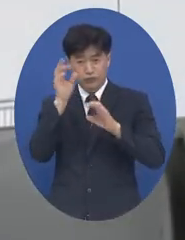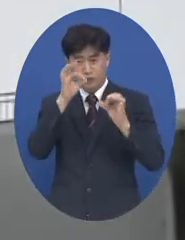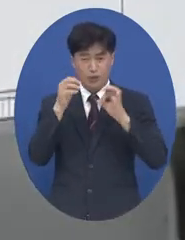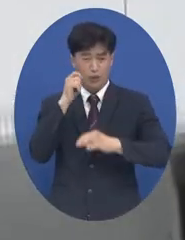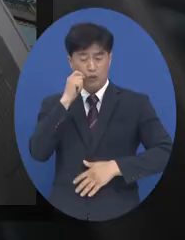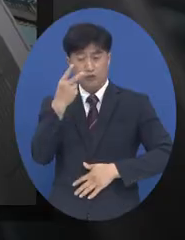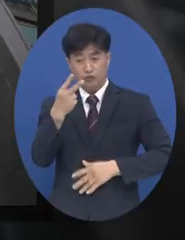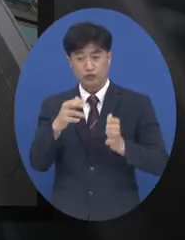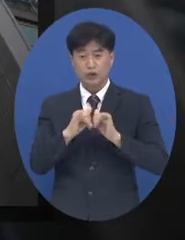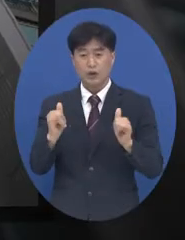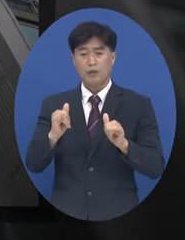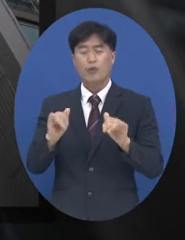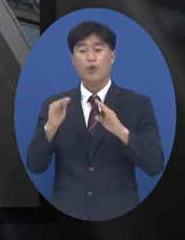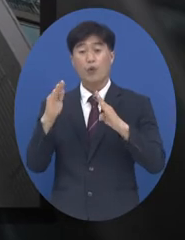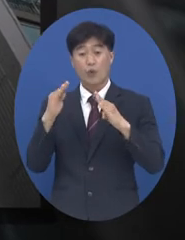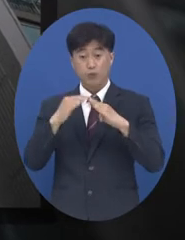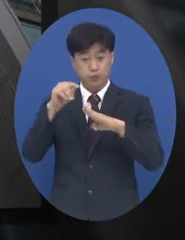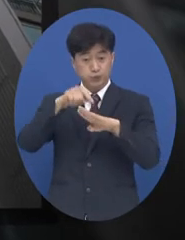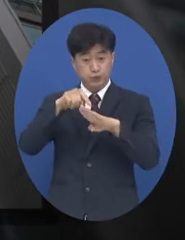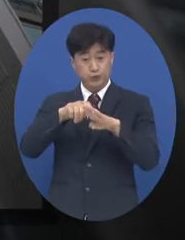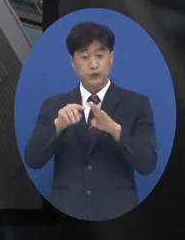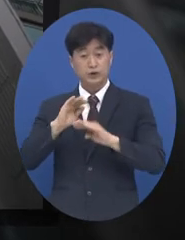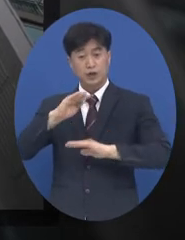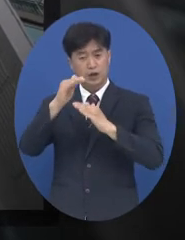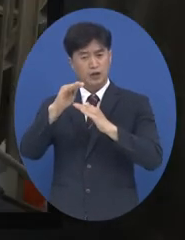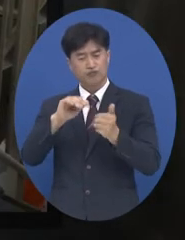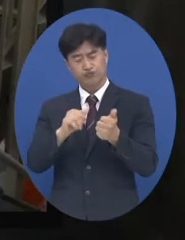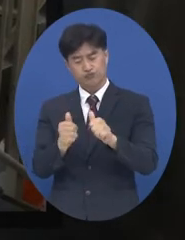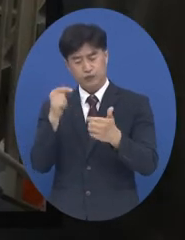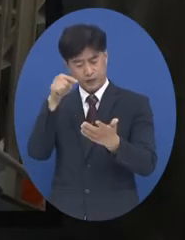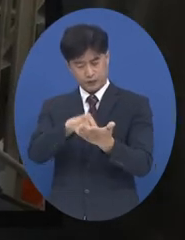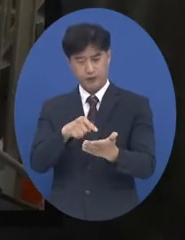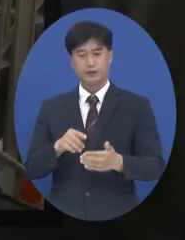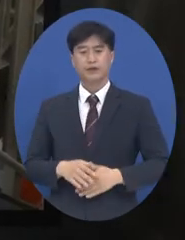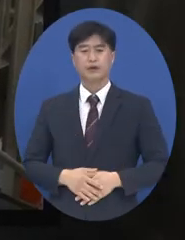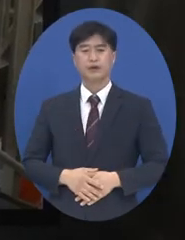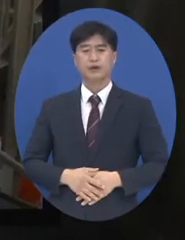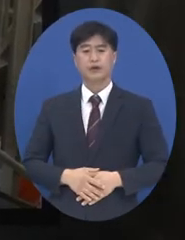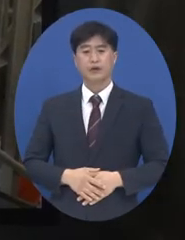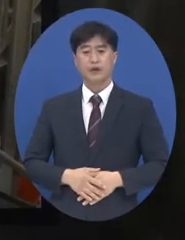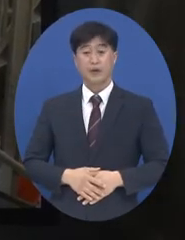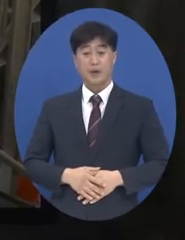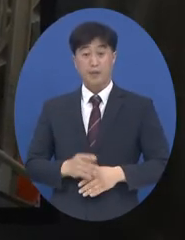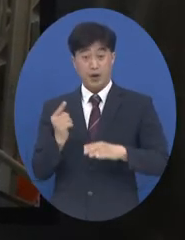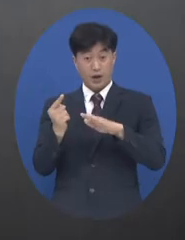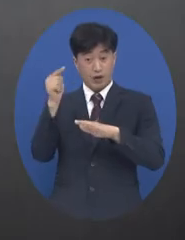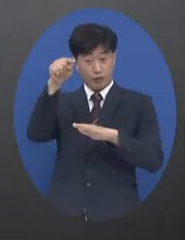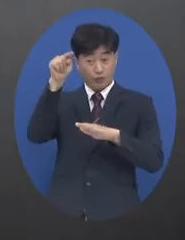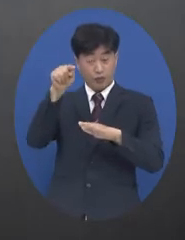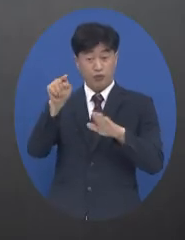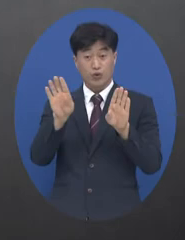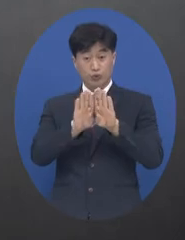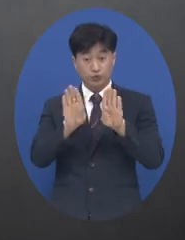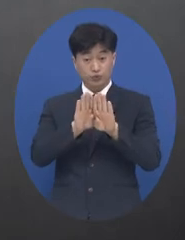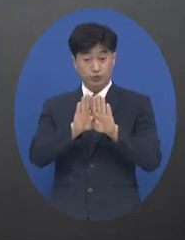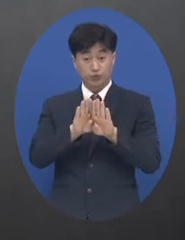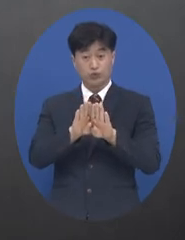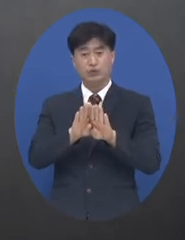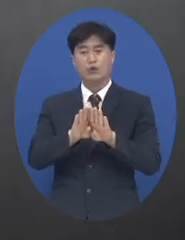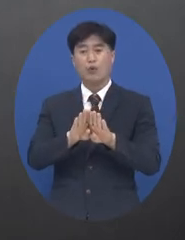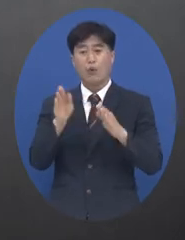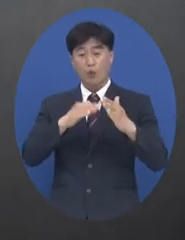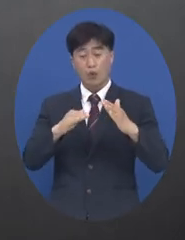주민 2명이 옥상 계단 참 에서 숨진 채로 발견됐습니다 맨위 측의 옥상 출입문 위치한 일반적인